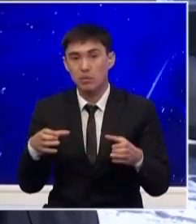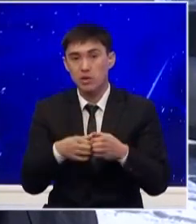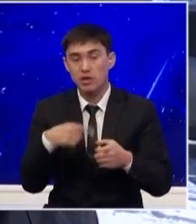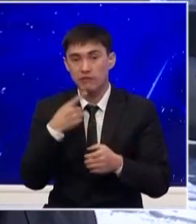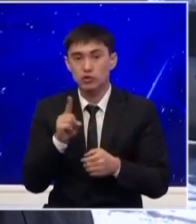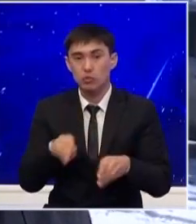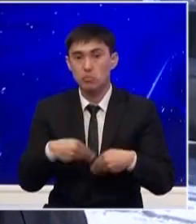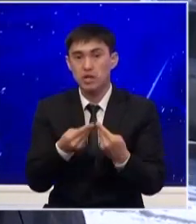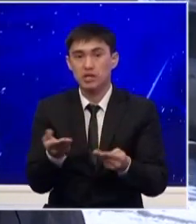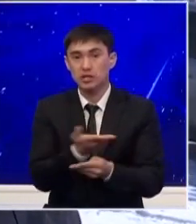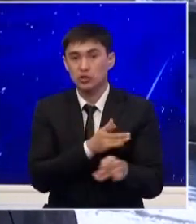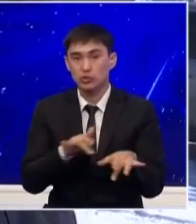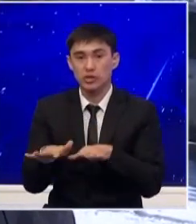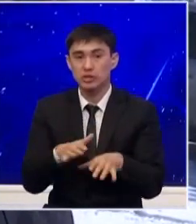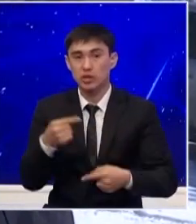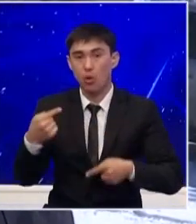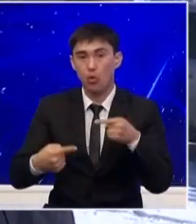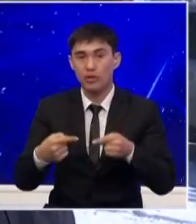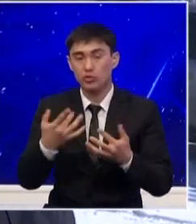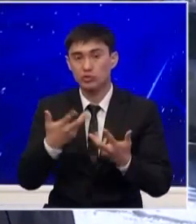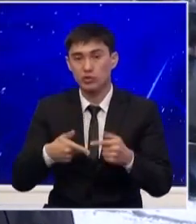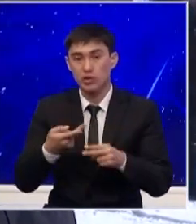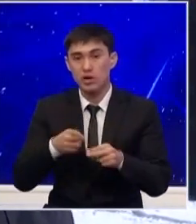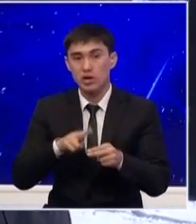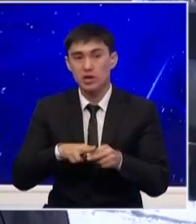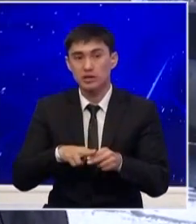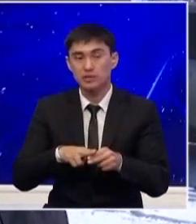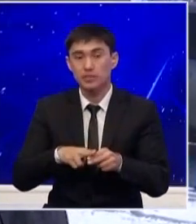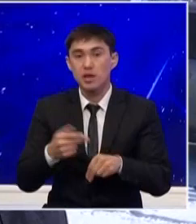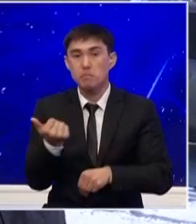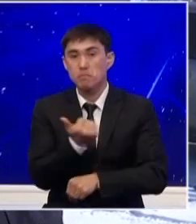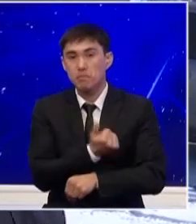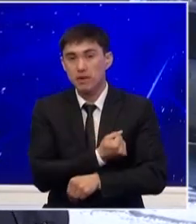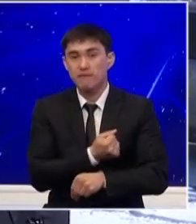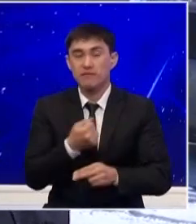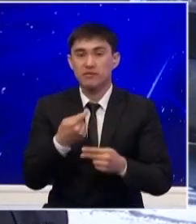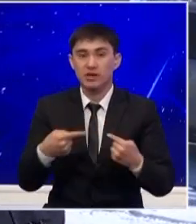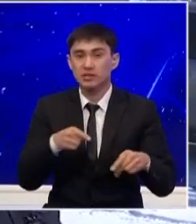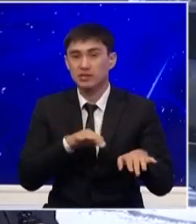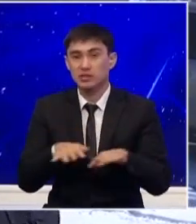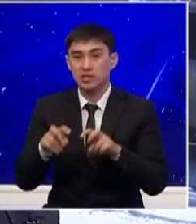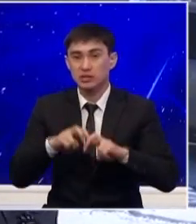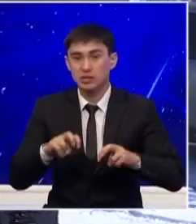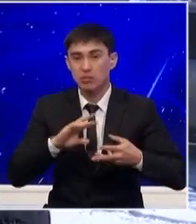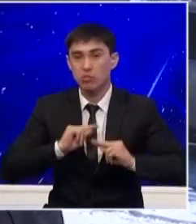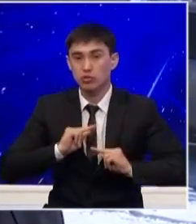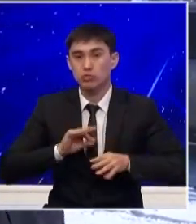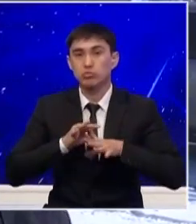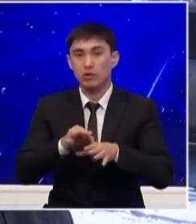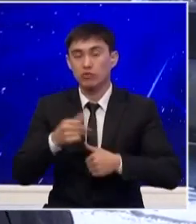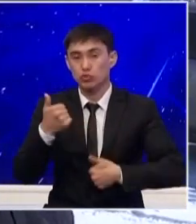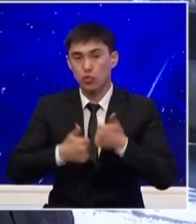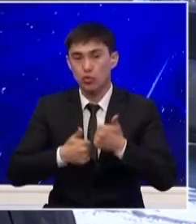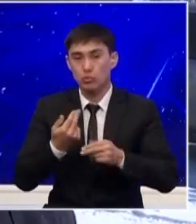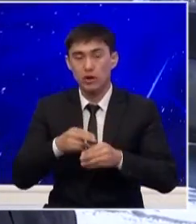что передаст нашу деятельность в конкурентную среду. Эпизиотические прививки и диагностические работы будут проводиться посредством конкурсов.